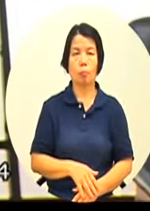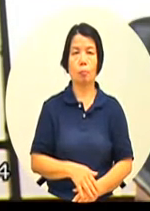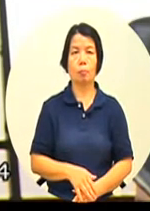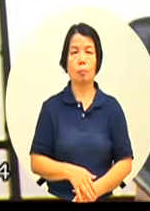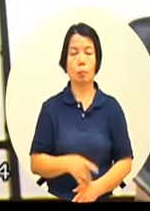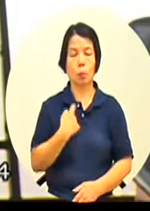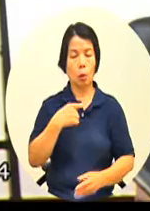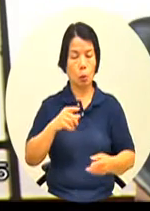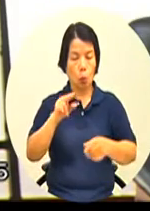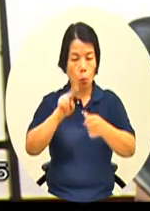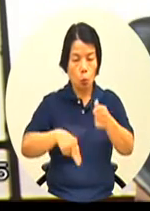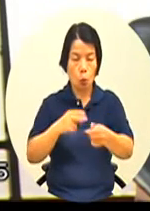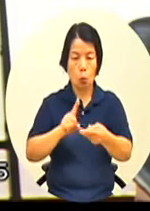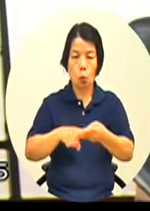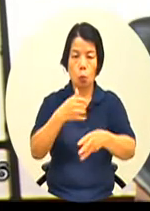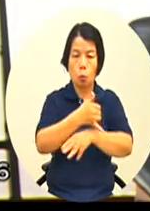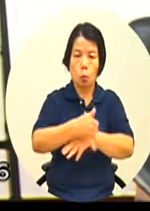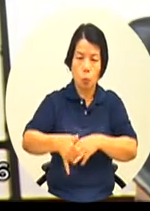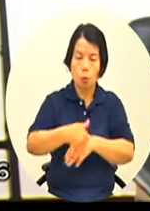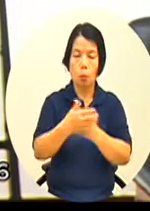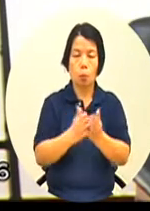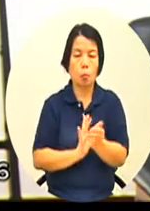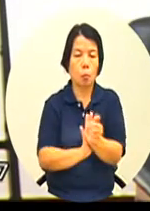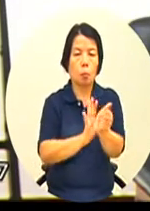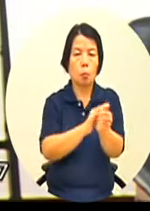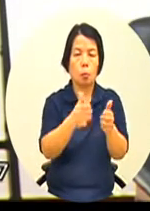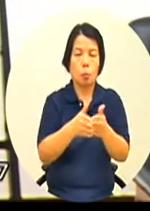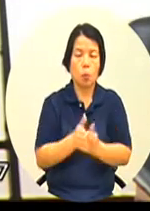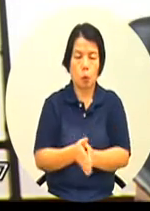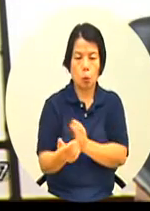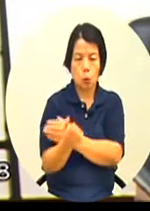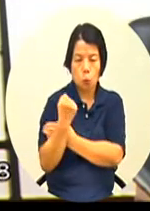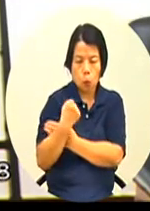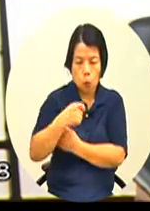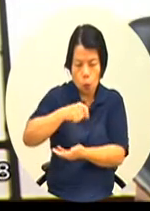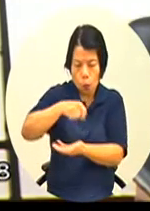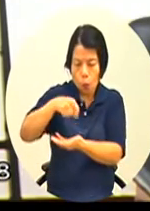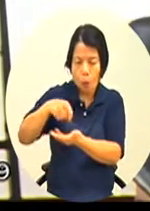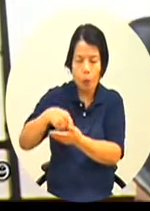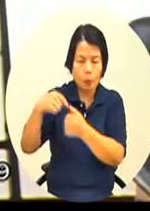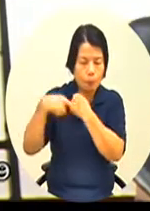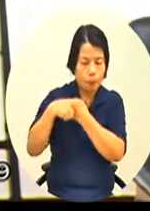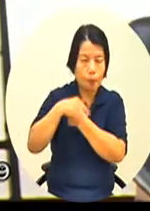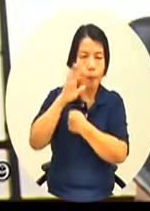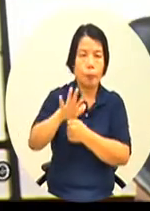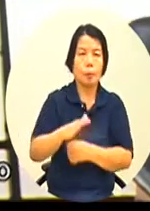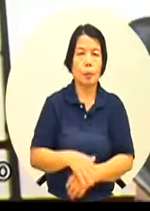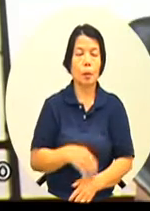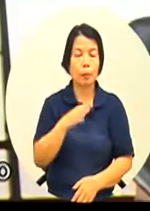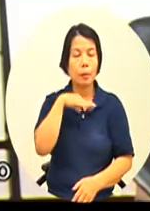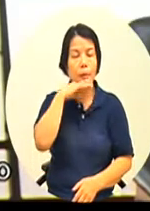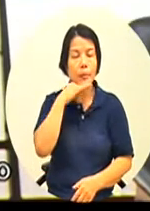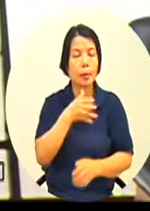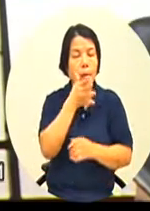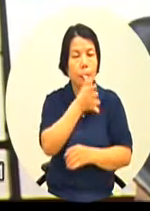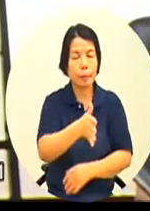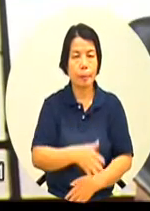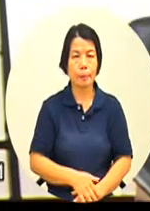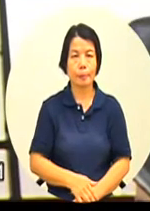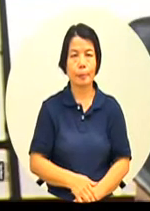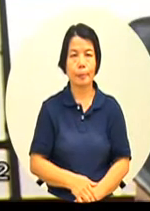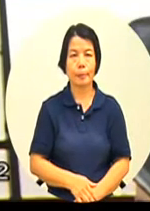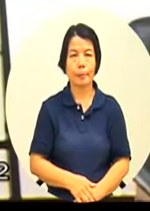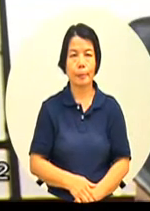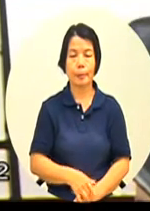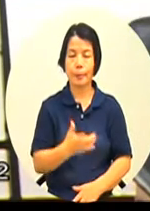刘主委在推行他之前一定下足很多功夫做功课，很了解，待会再来问我们刘主委。我先从一些比